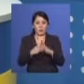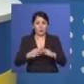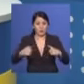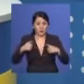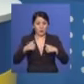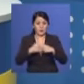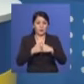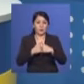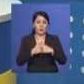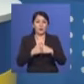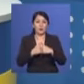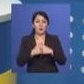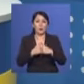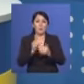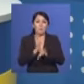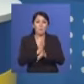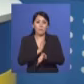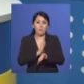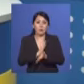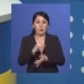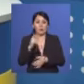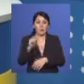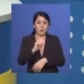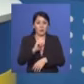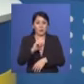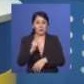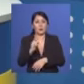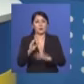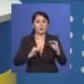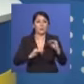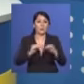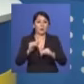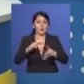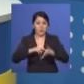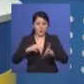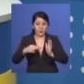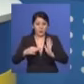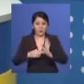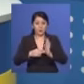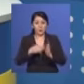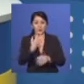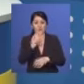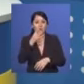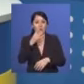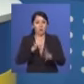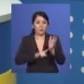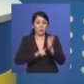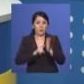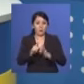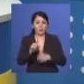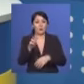қамтылған отбасыларға тегін түрде улы газ датчиктерін орнатып жатыр. Жоспар бойынша жылыту маусымы аяқталғанға дейін осындай 200